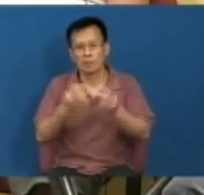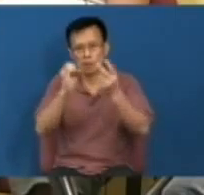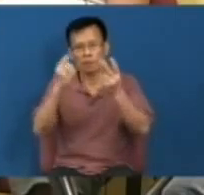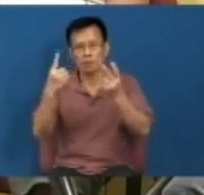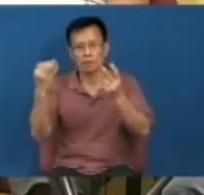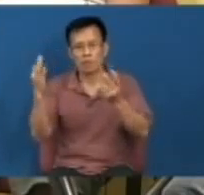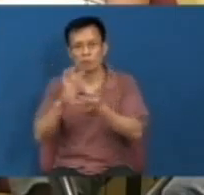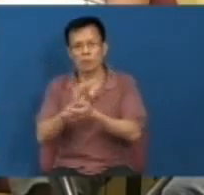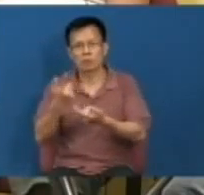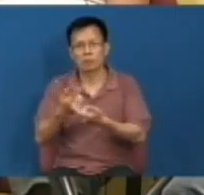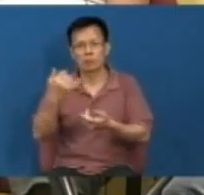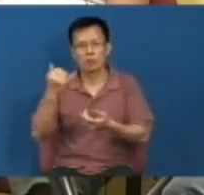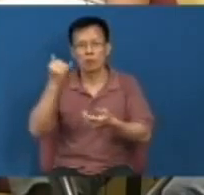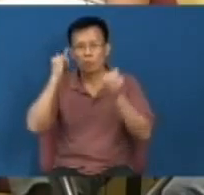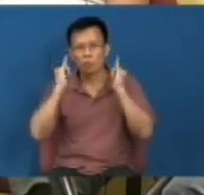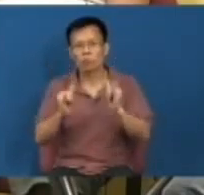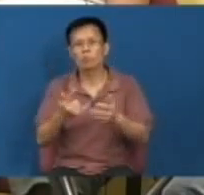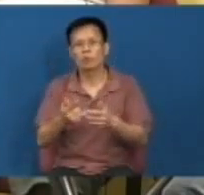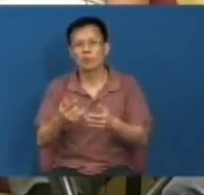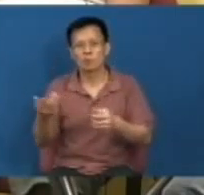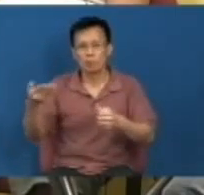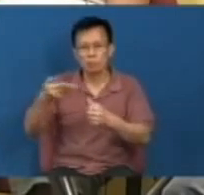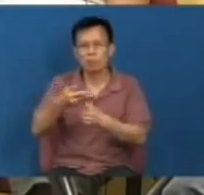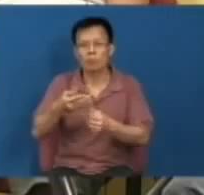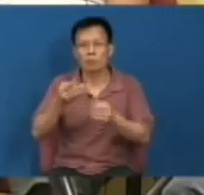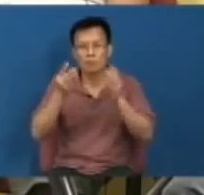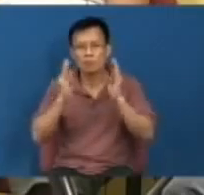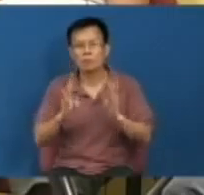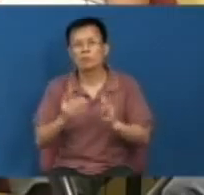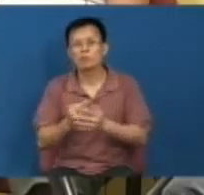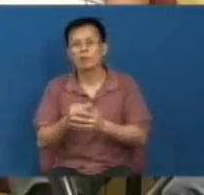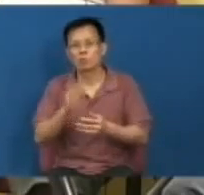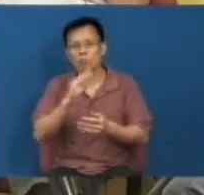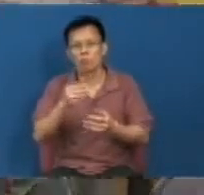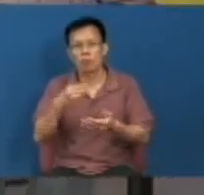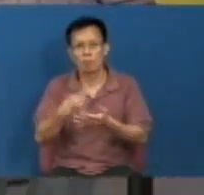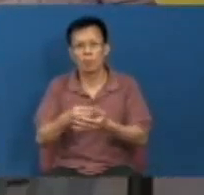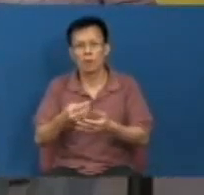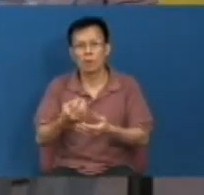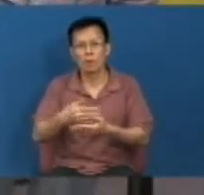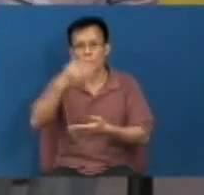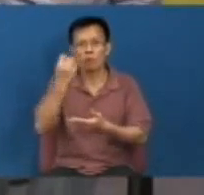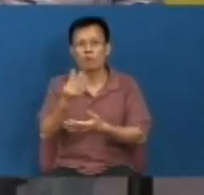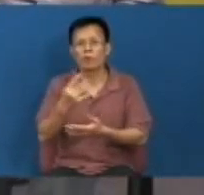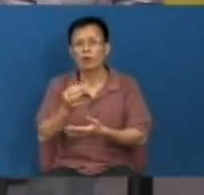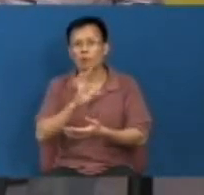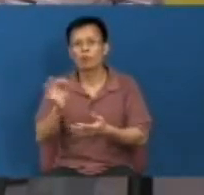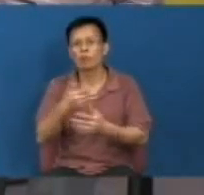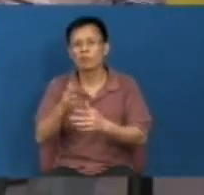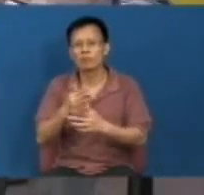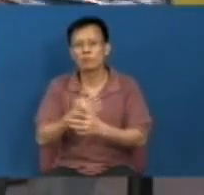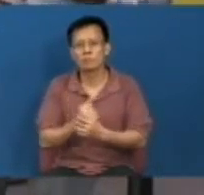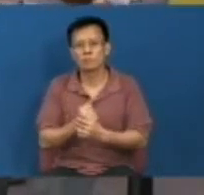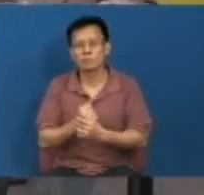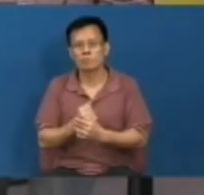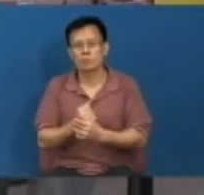價錢可能去到600萬，我哋就要補翻400萬俾佢喎。咁我同買樓花有咩分別啫？ 我完全理解你嘅心情咧，係好 係真係好